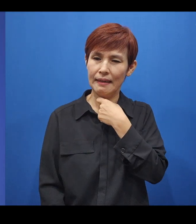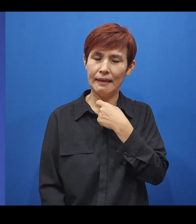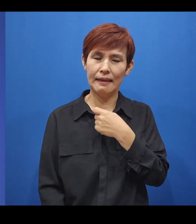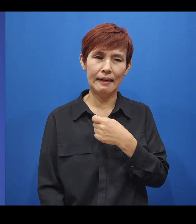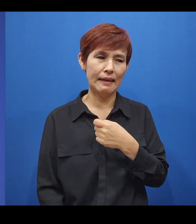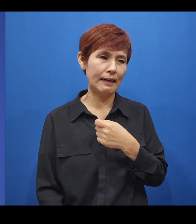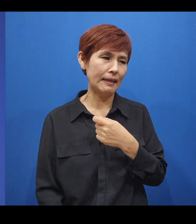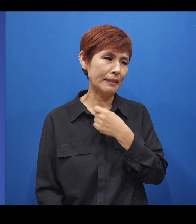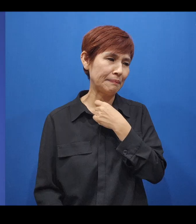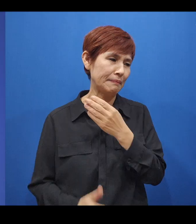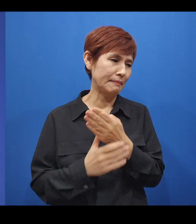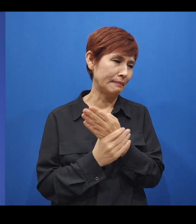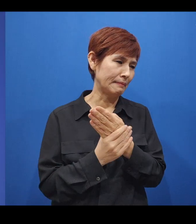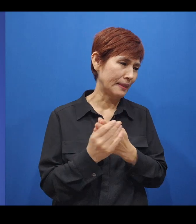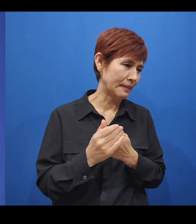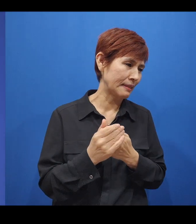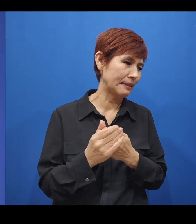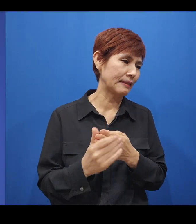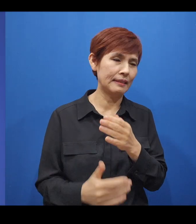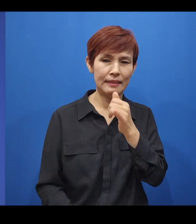해요. 때로는 사랑을 포기합니다.